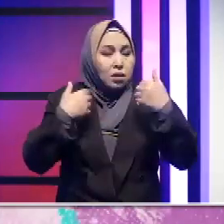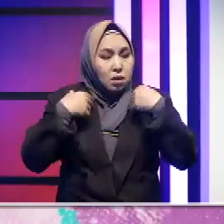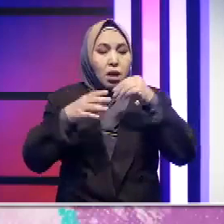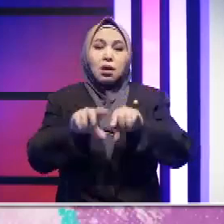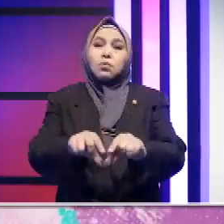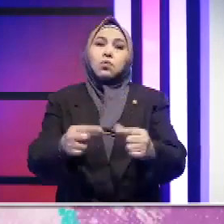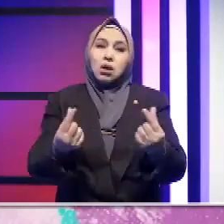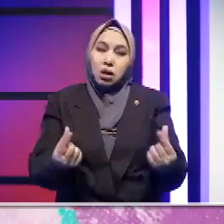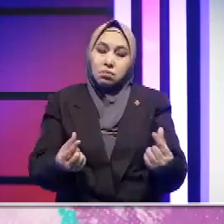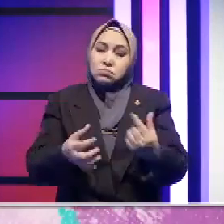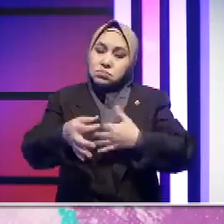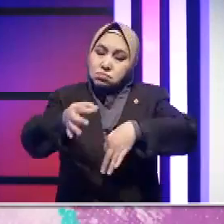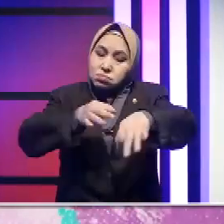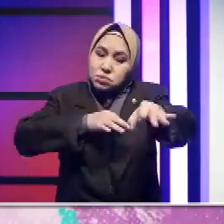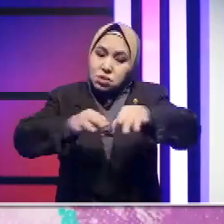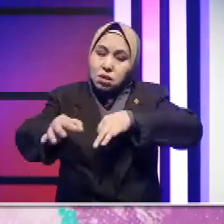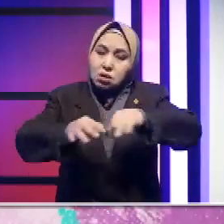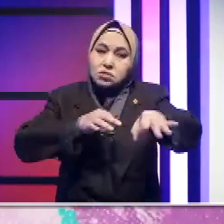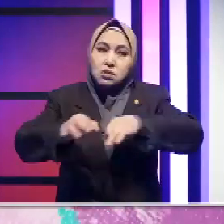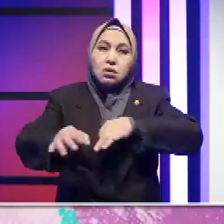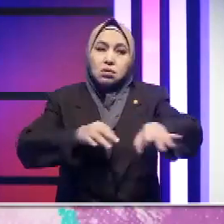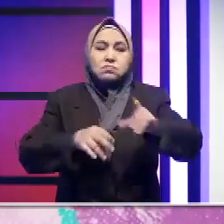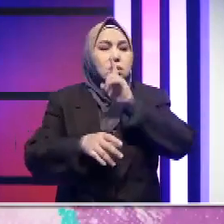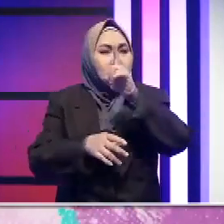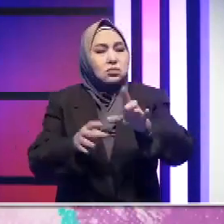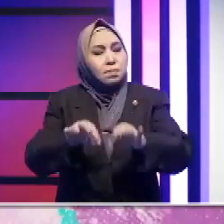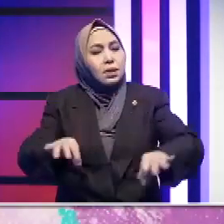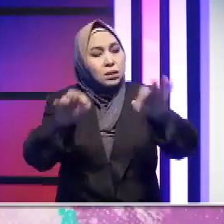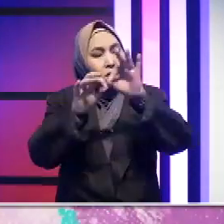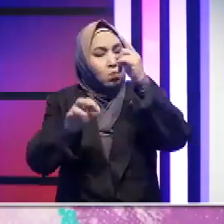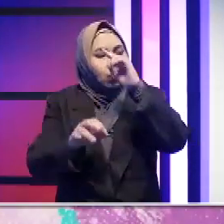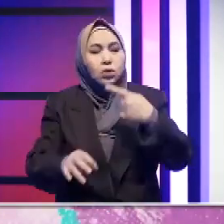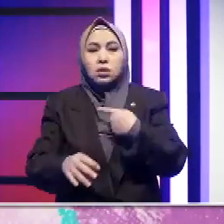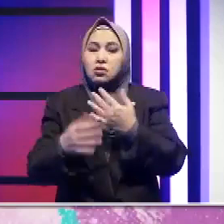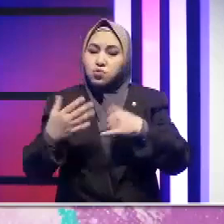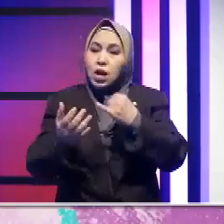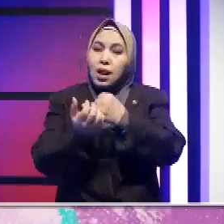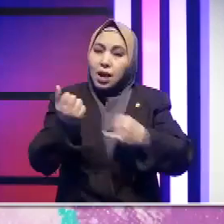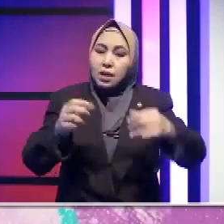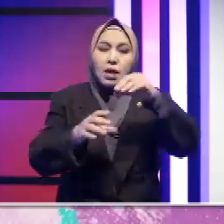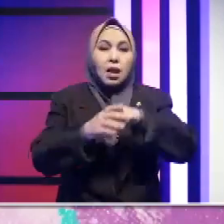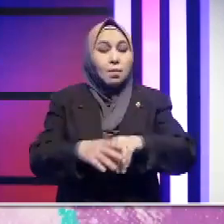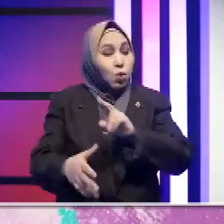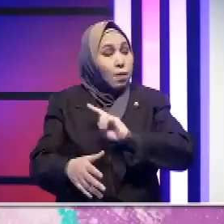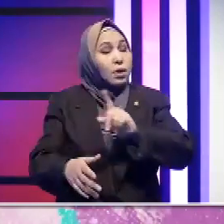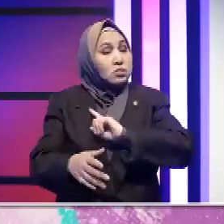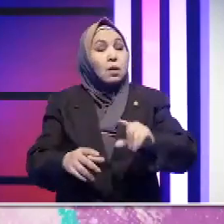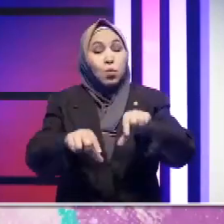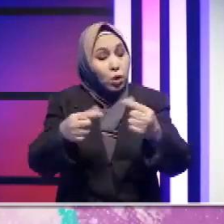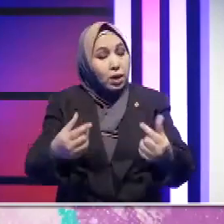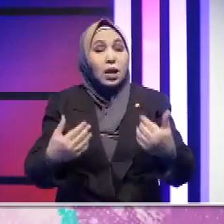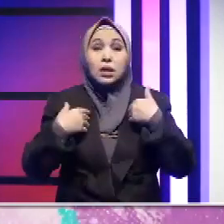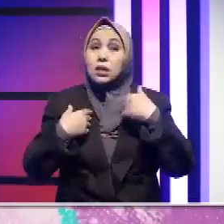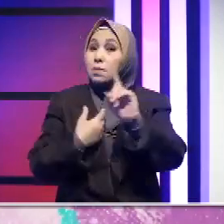itu jangan pada loncat haji yang menjelaskan sebagai tsunami penting saatnya bagi kita yang sudah mulai dalam agama Islam al-qur'an ini memang